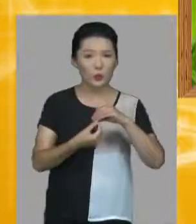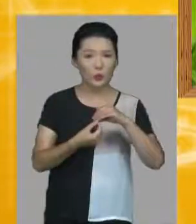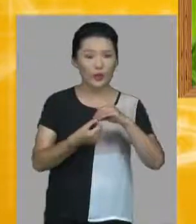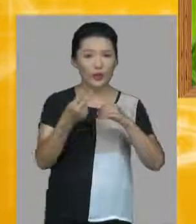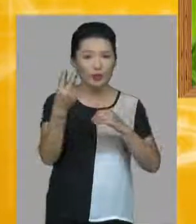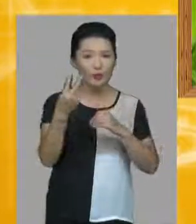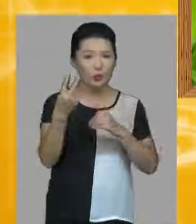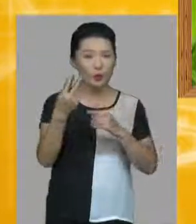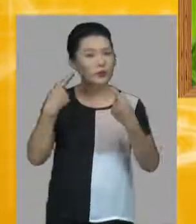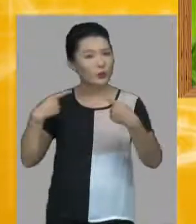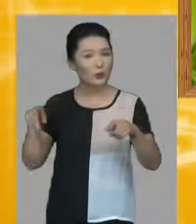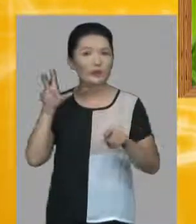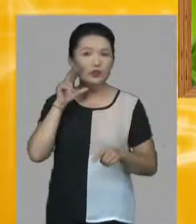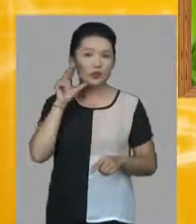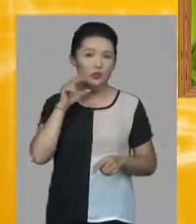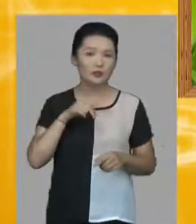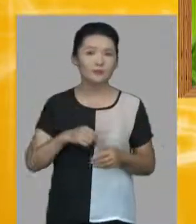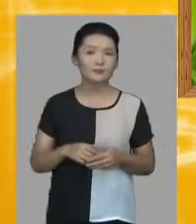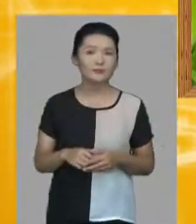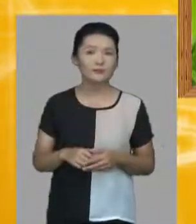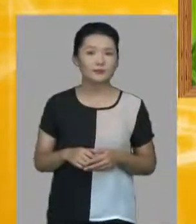двух других чисел?